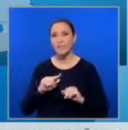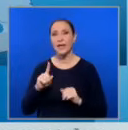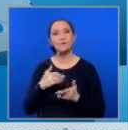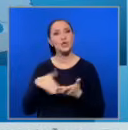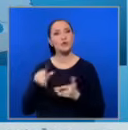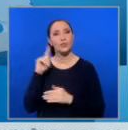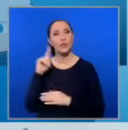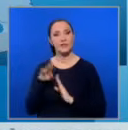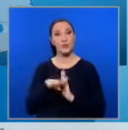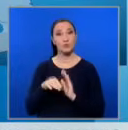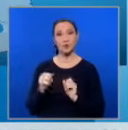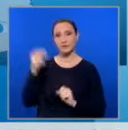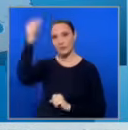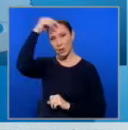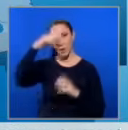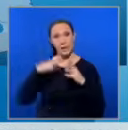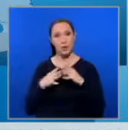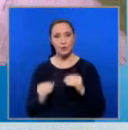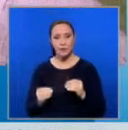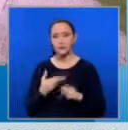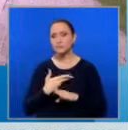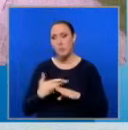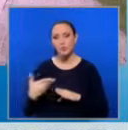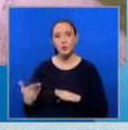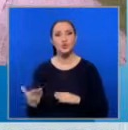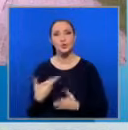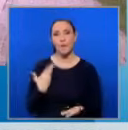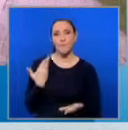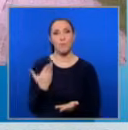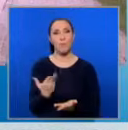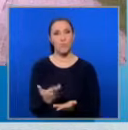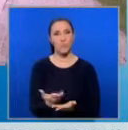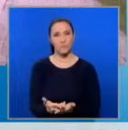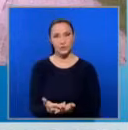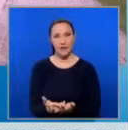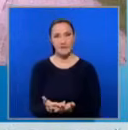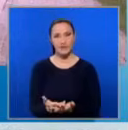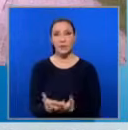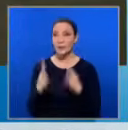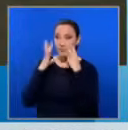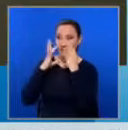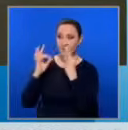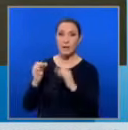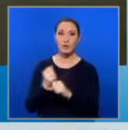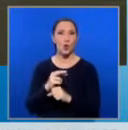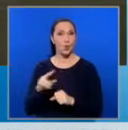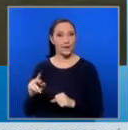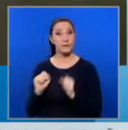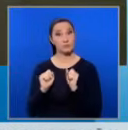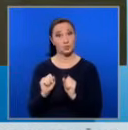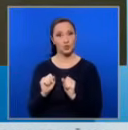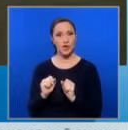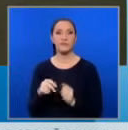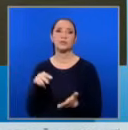дневния ред, но се очаква България и Румъния да продължат да я поставят на вниманието на колегите си. Очаква се